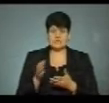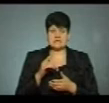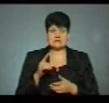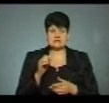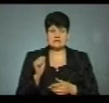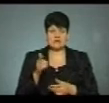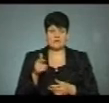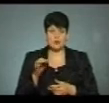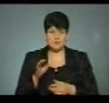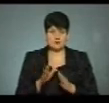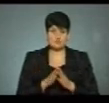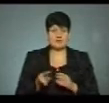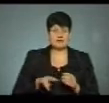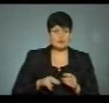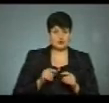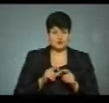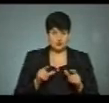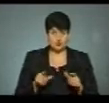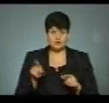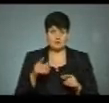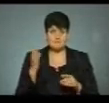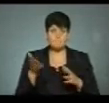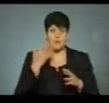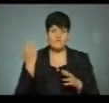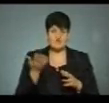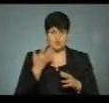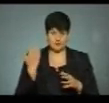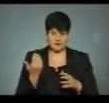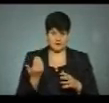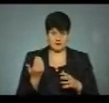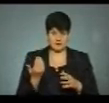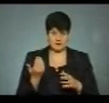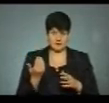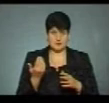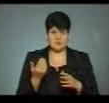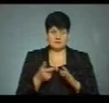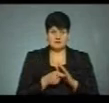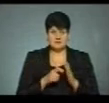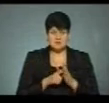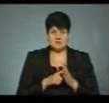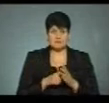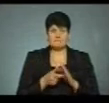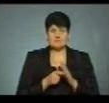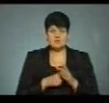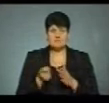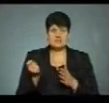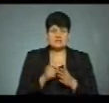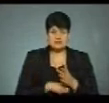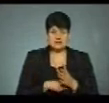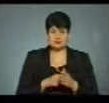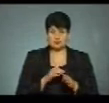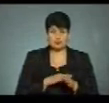і просили директора школи, щоб провітрювати якось приміщення. Тому що приміщення закрито наглухо.